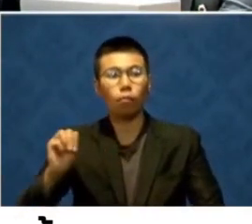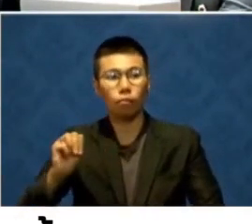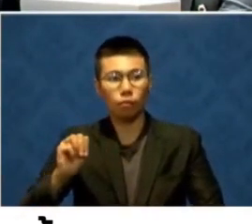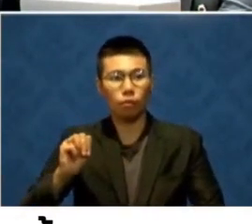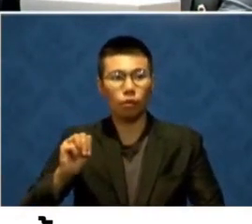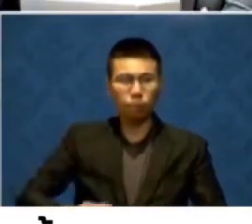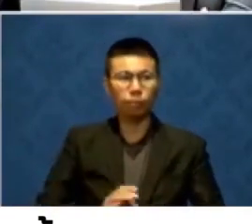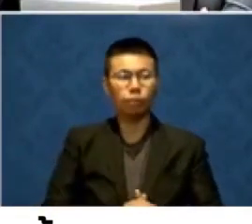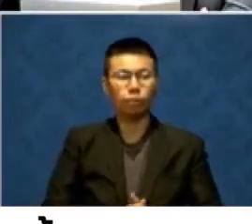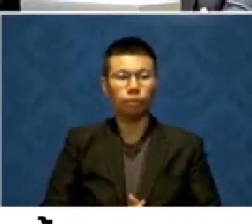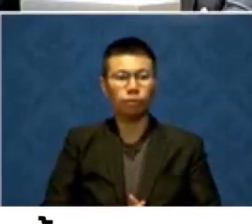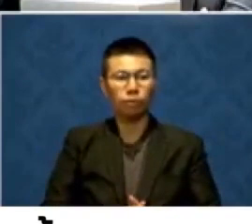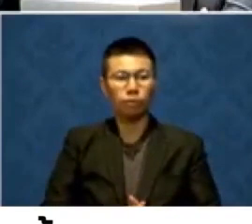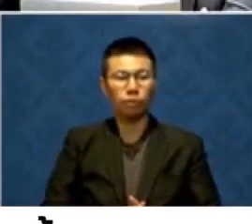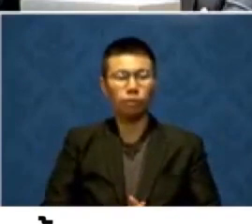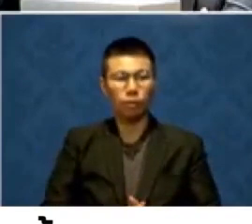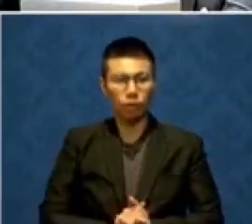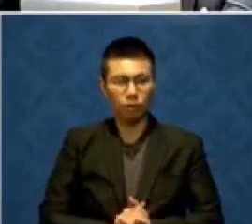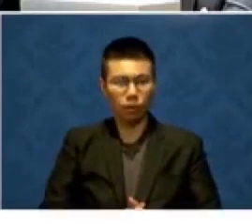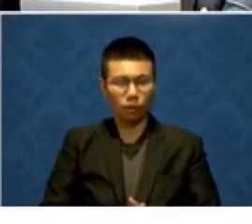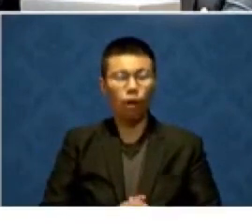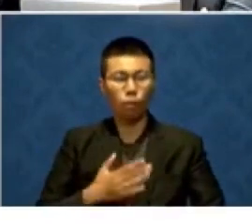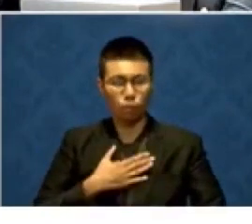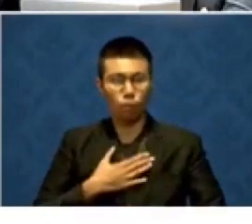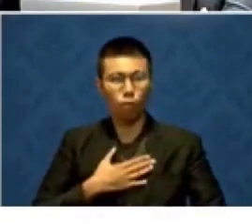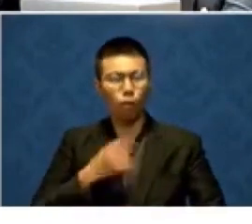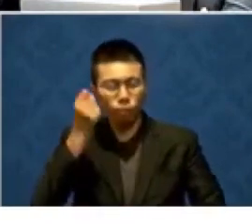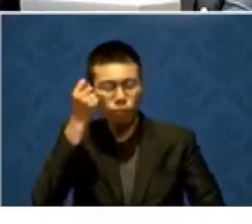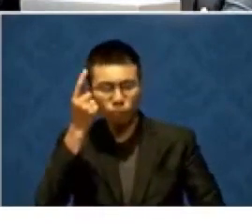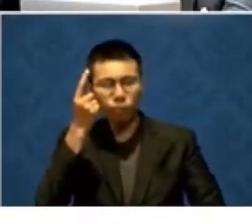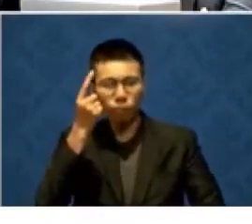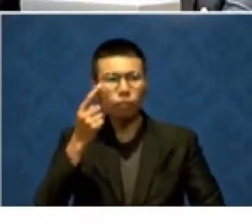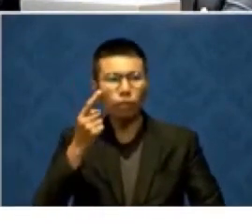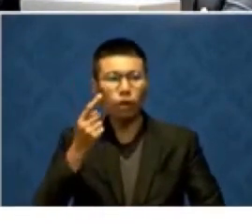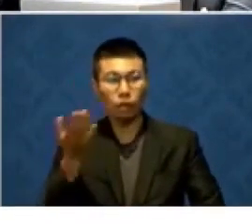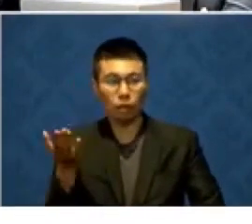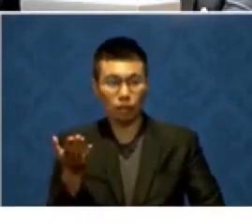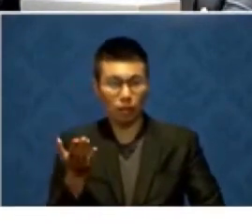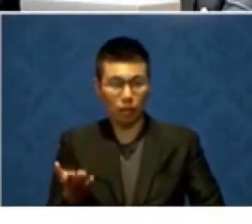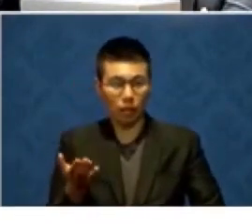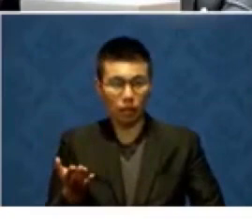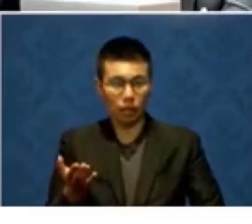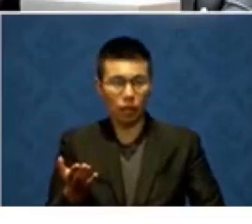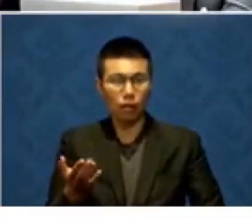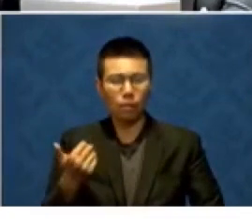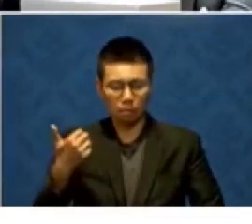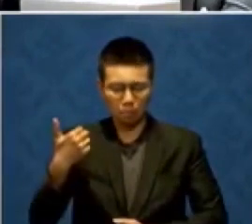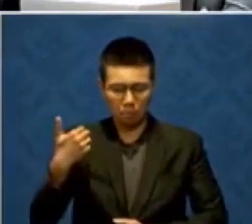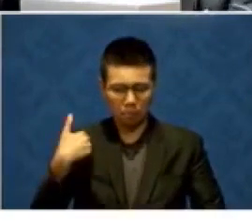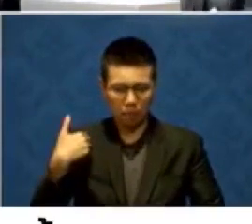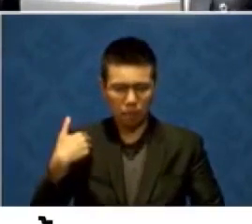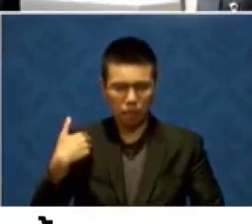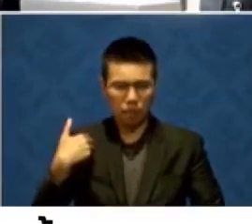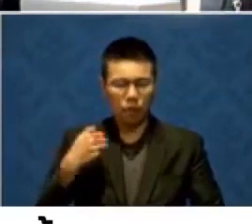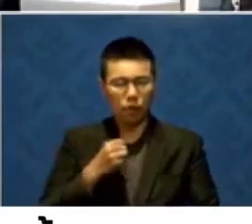ทราบอยู่แล้วนะครับซึ่งจริงๆเรื่องนี้นะครับท่านประธานผมพอจะเข้าใจได้ว่าท่านอาจจะมีภารกิจล่วงหน้าและอ